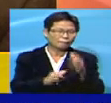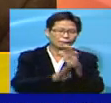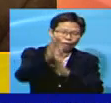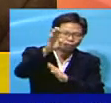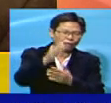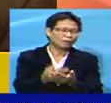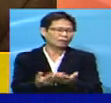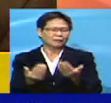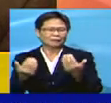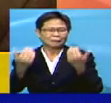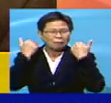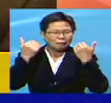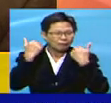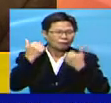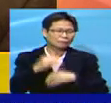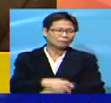payment,